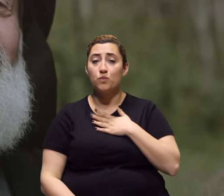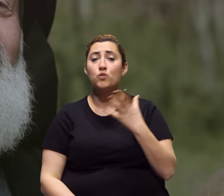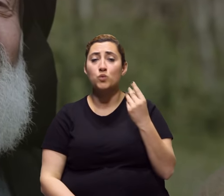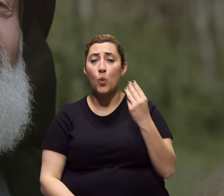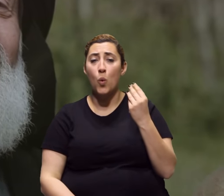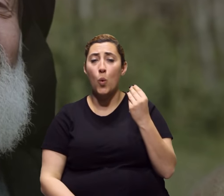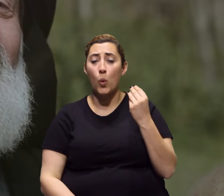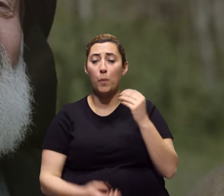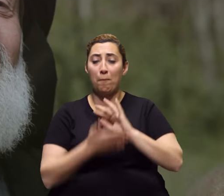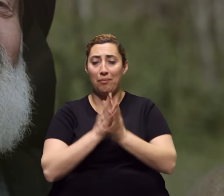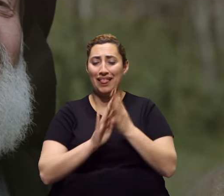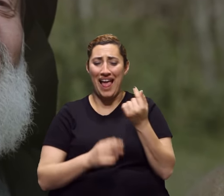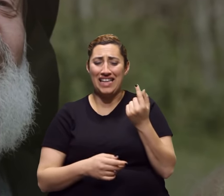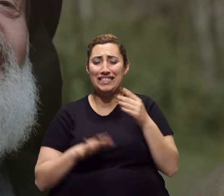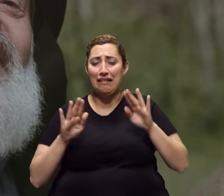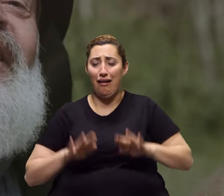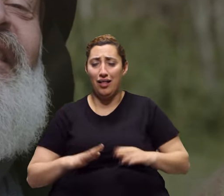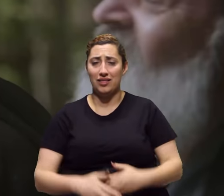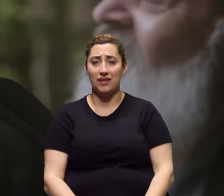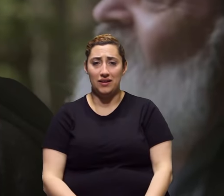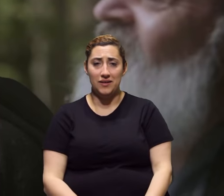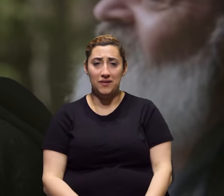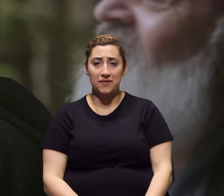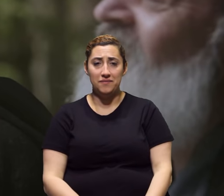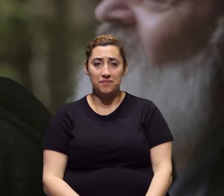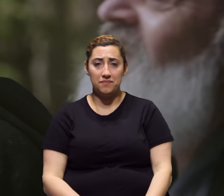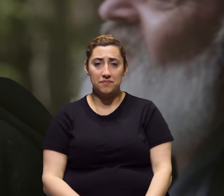çoğu gitti, azı kaldı.